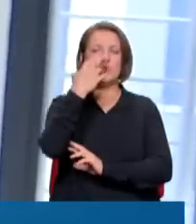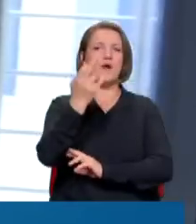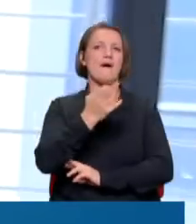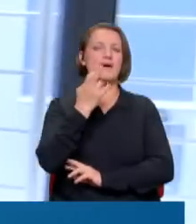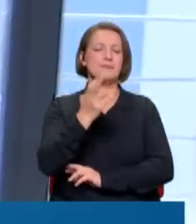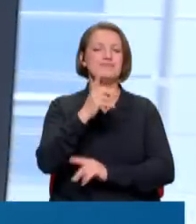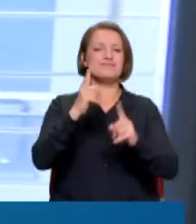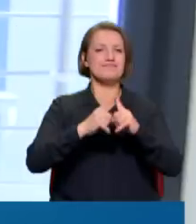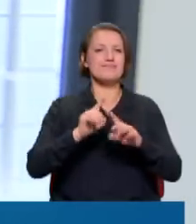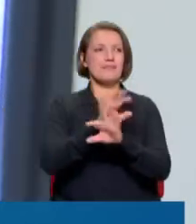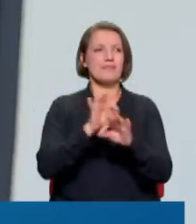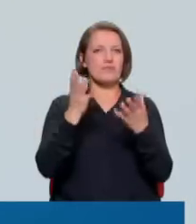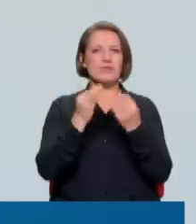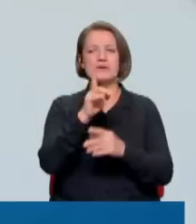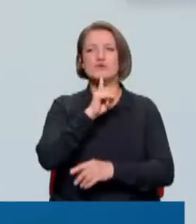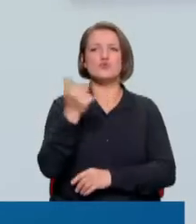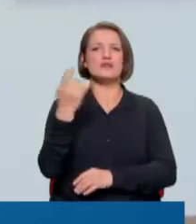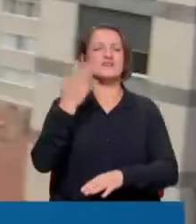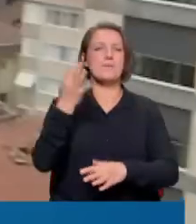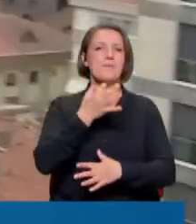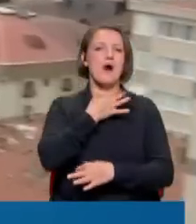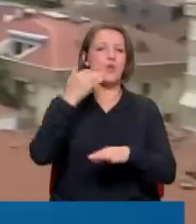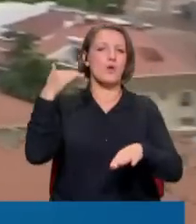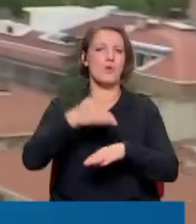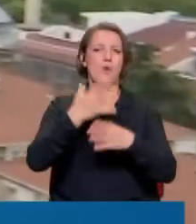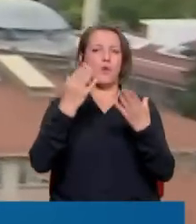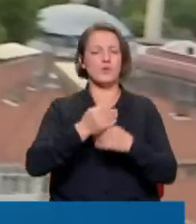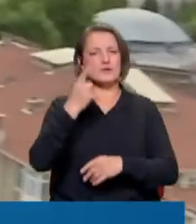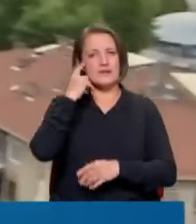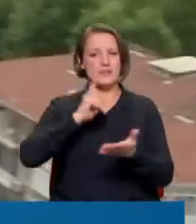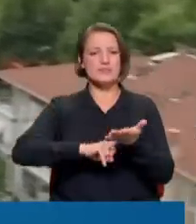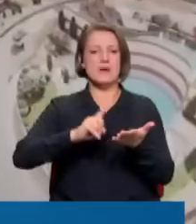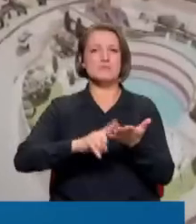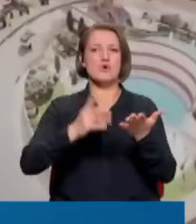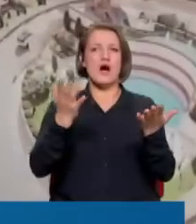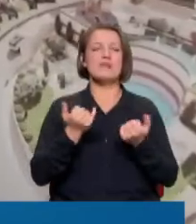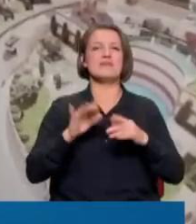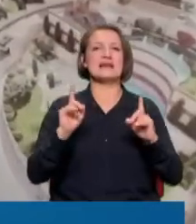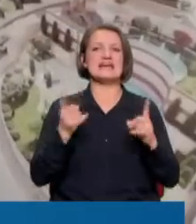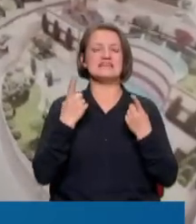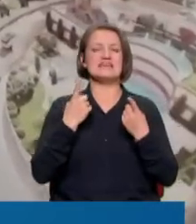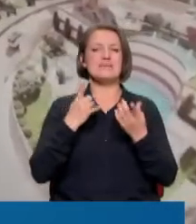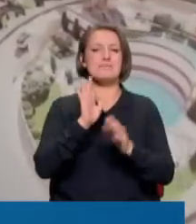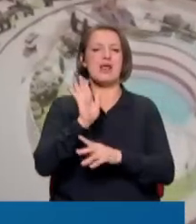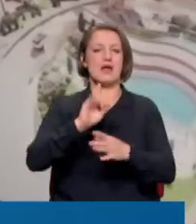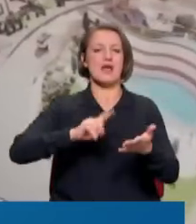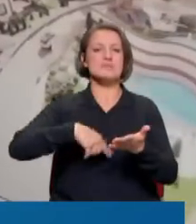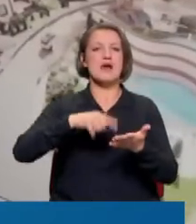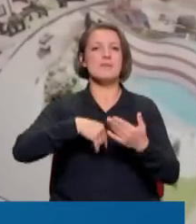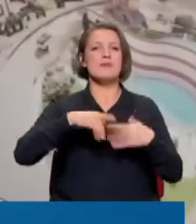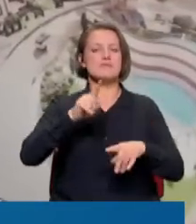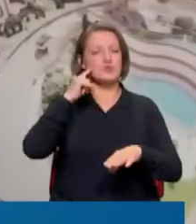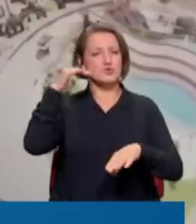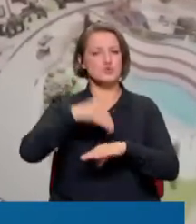sayı tam olarak bilinmese de yüzlerce mağdurun olduğu tahmin ediliyor tapuyu almadan yetki belgesi imzalattı bu tuzaklara